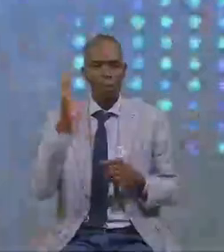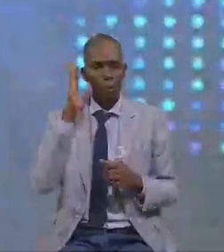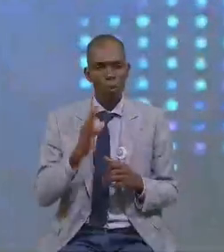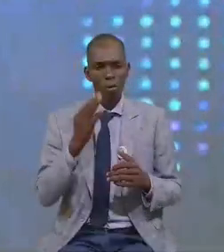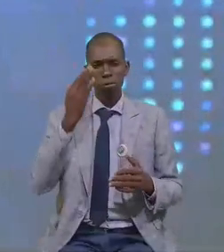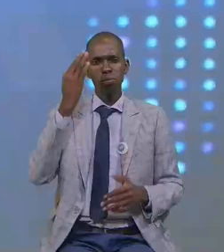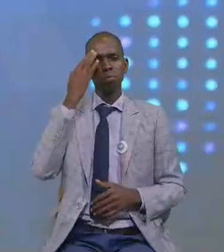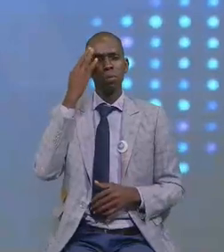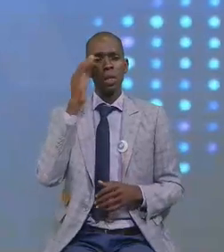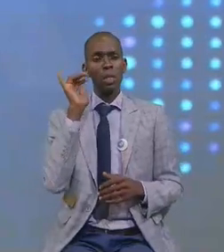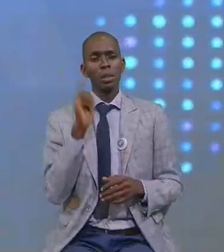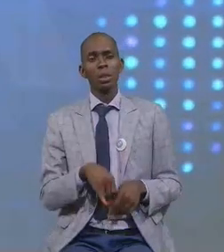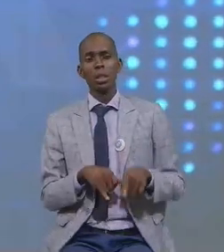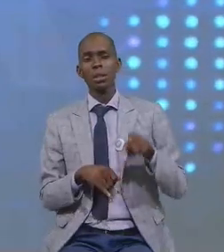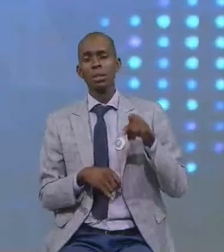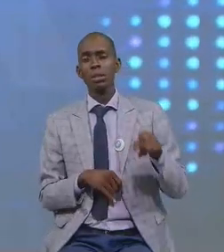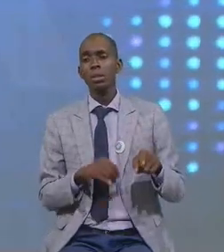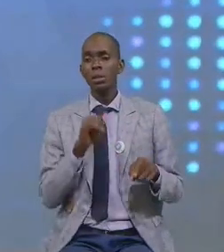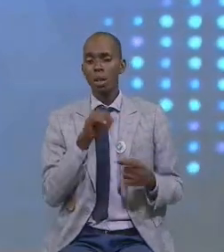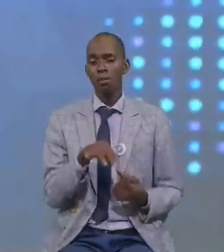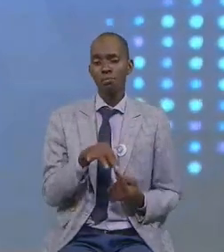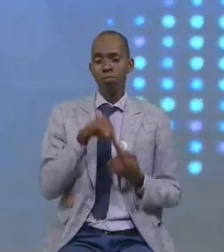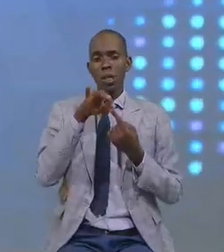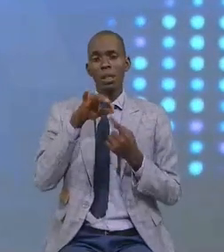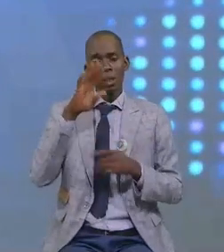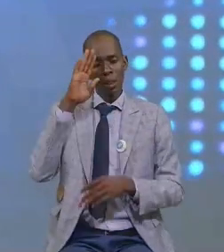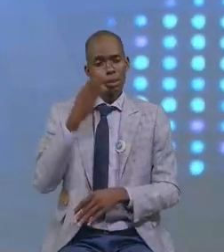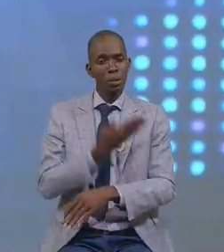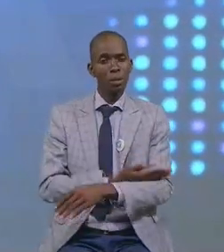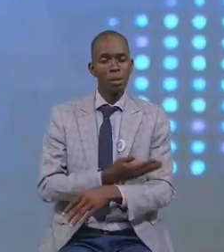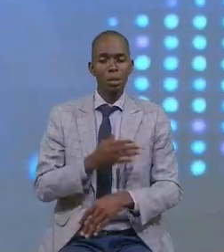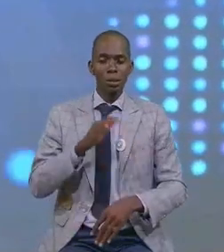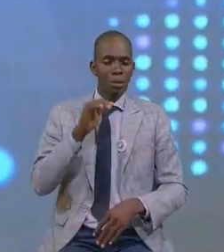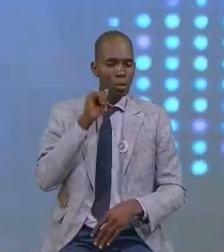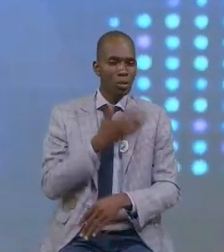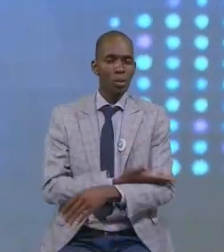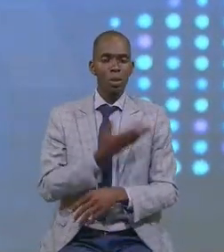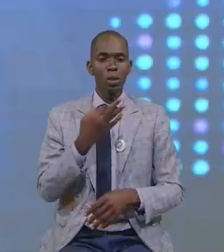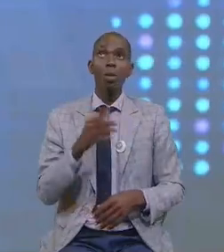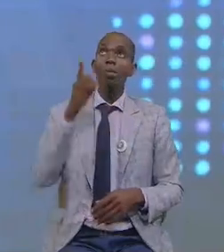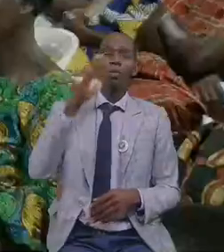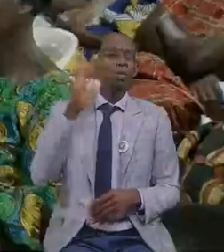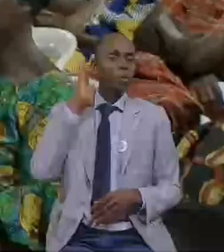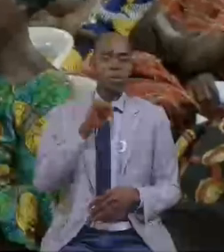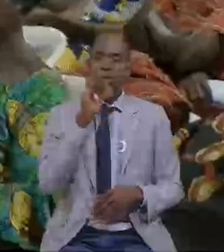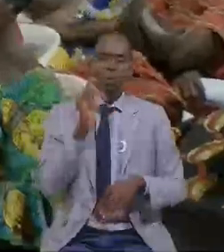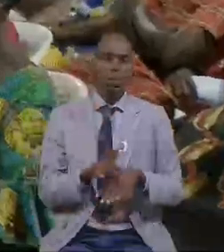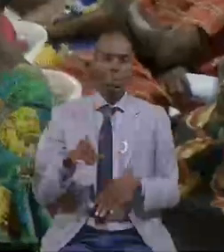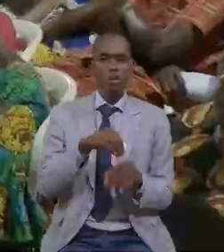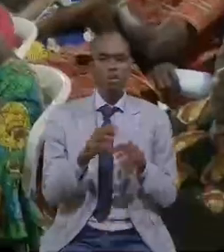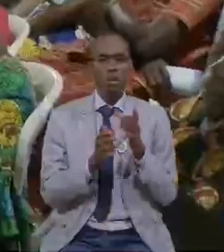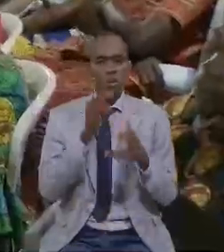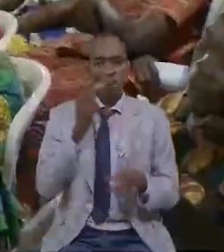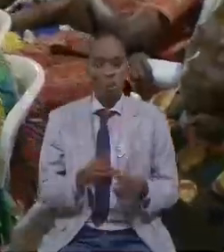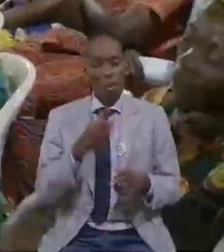vont reconnaître que ça, voici un enfant de Dieu, un enfant spécial de Dieu. Je ne peux pas le toucher.